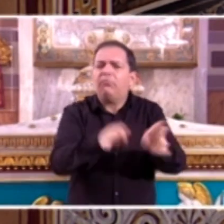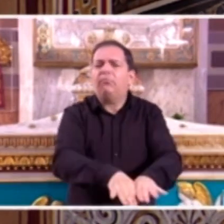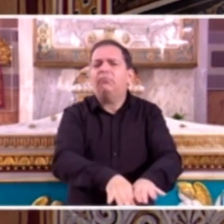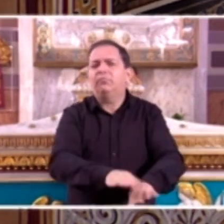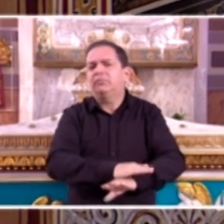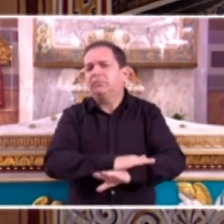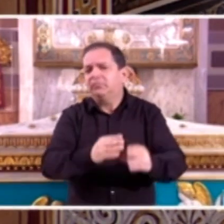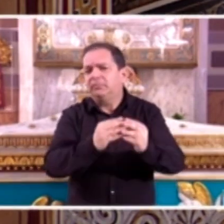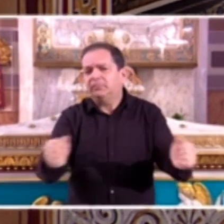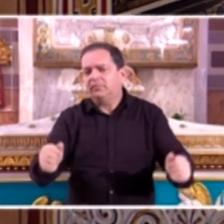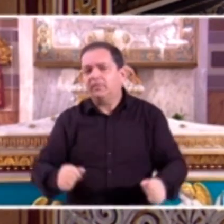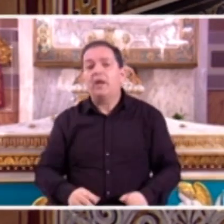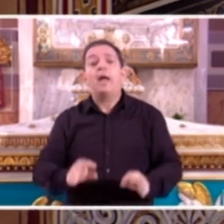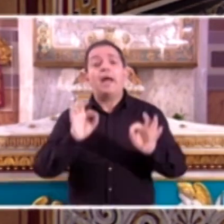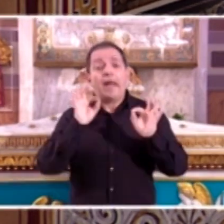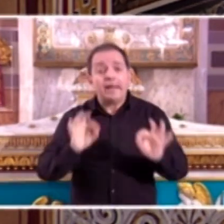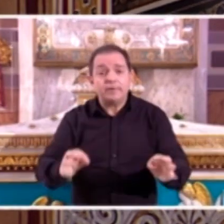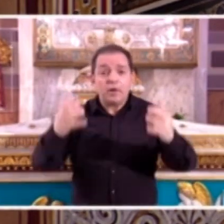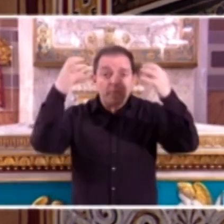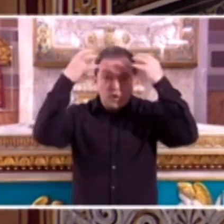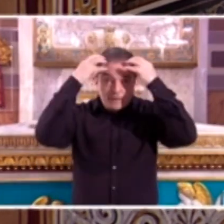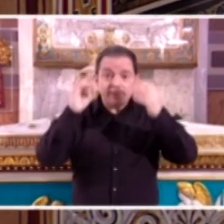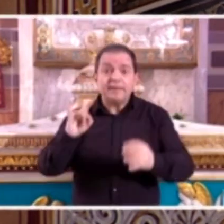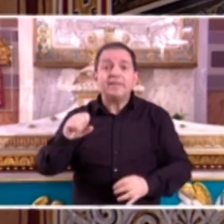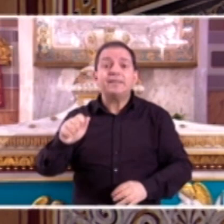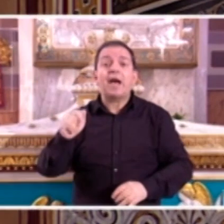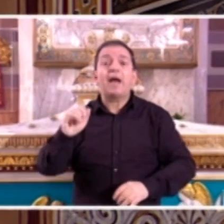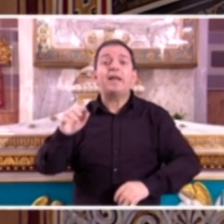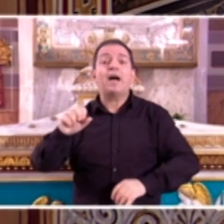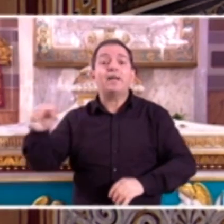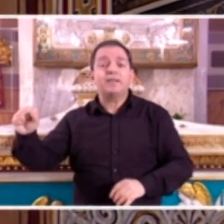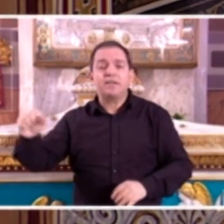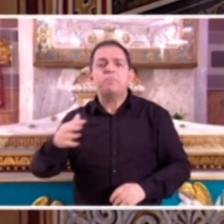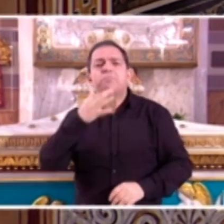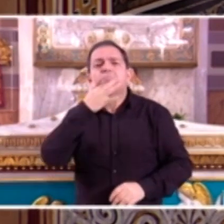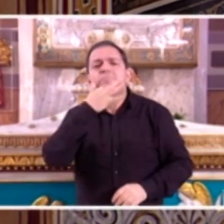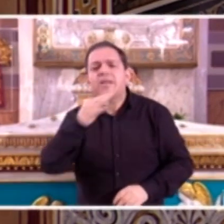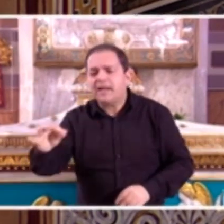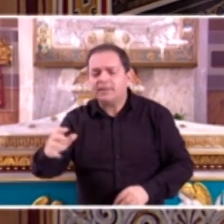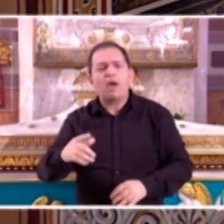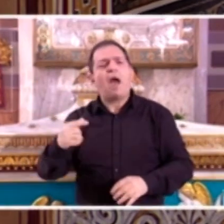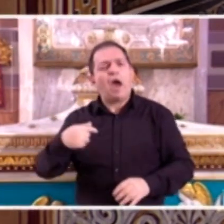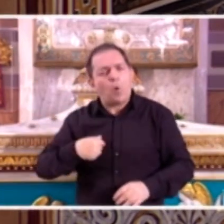φοινικούν, λέγει ο προφήτης Ισαΐας, ως χιώνα